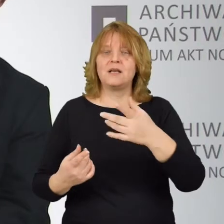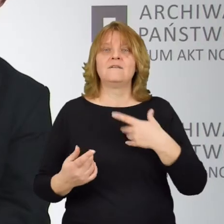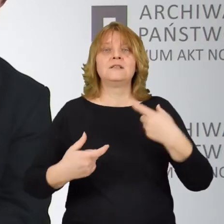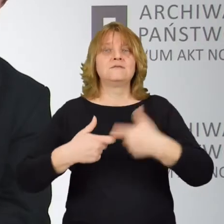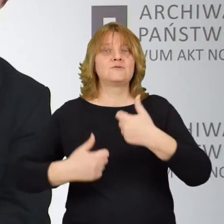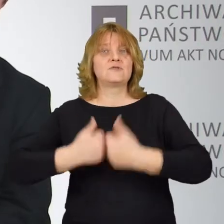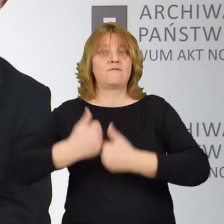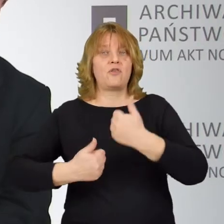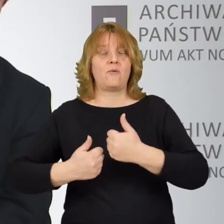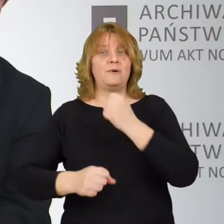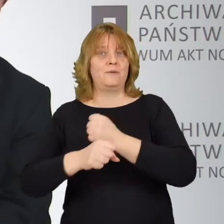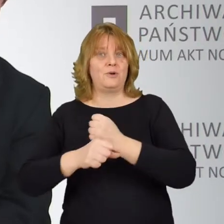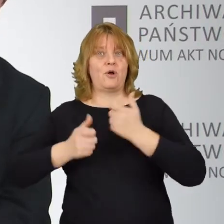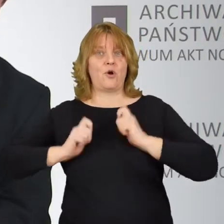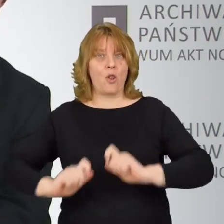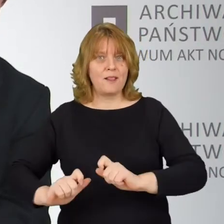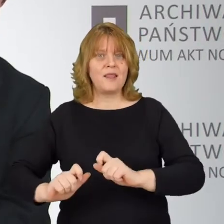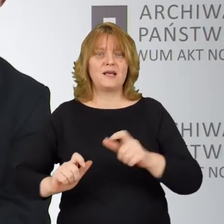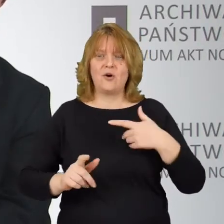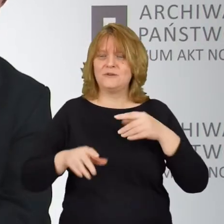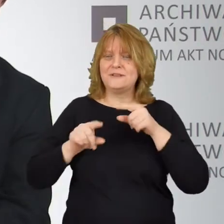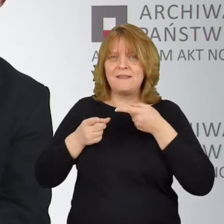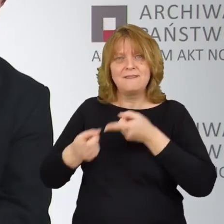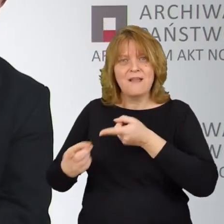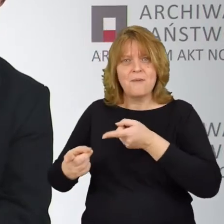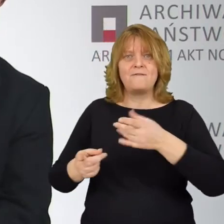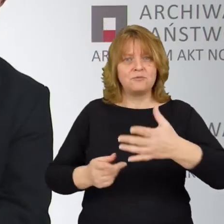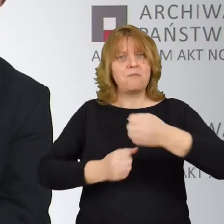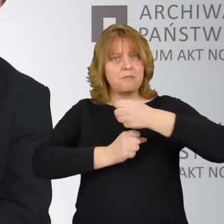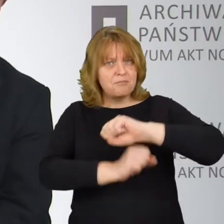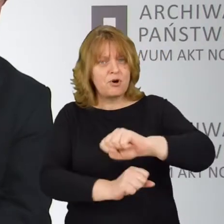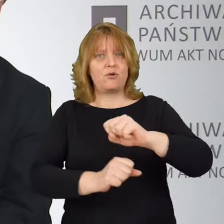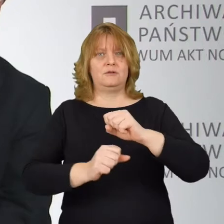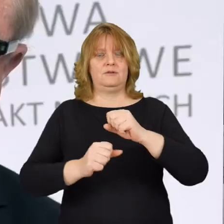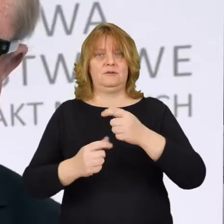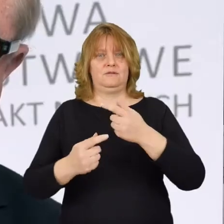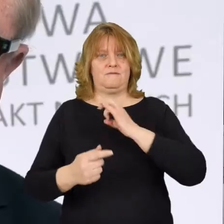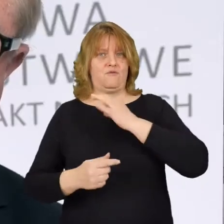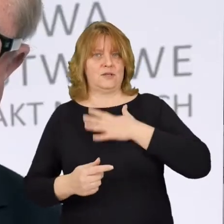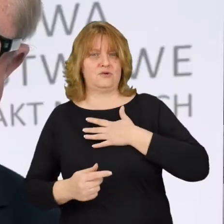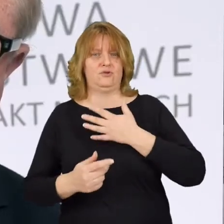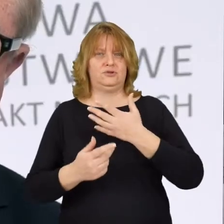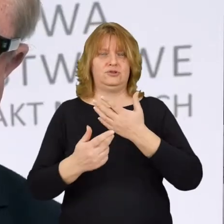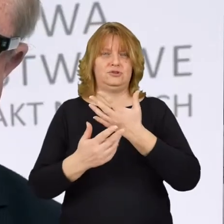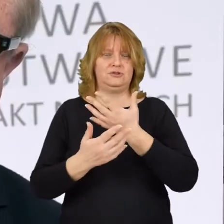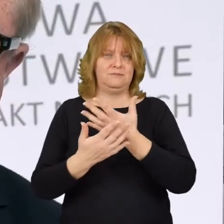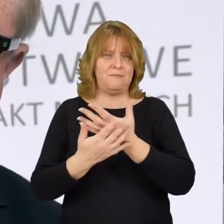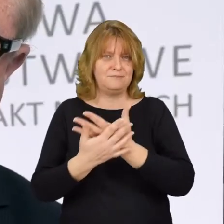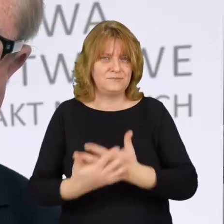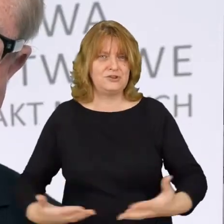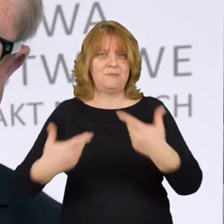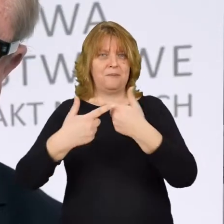Robotników Rolnych, żeby bronili mienia, dużego mienia, czyli